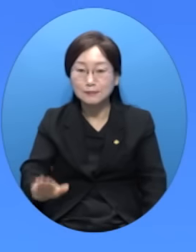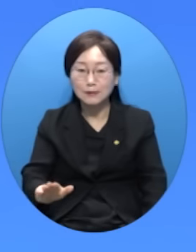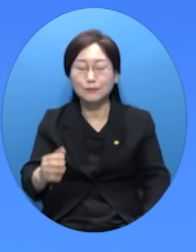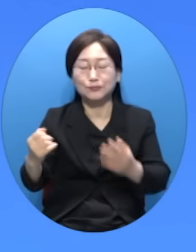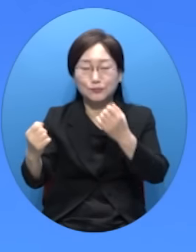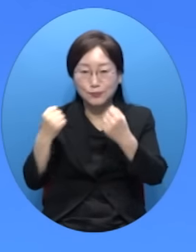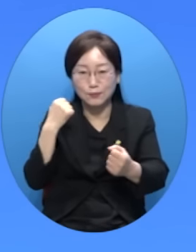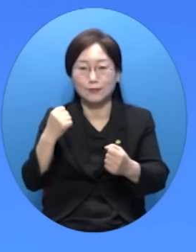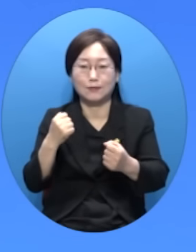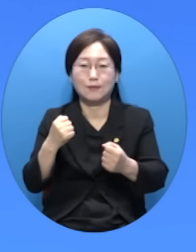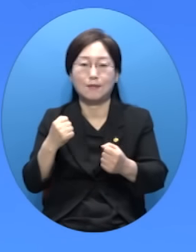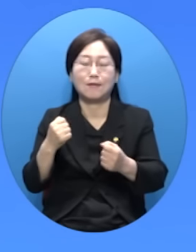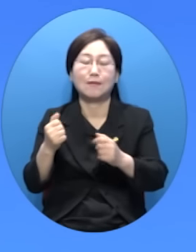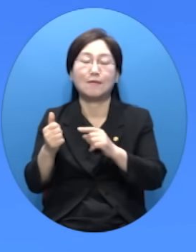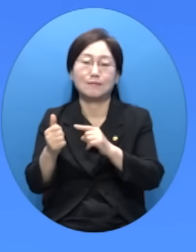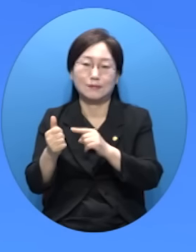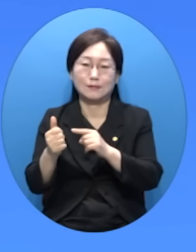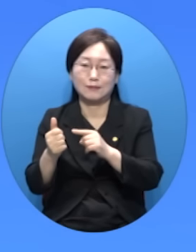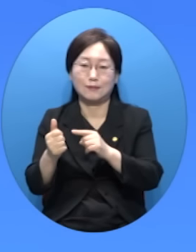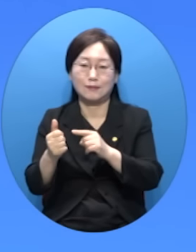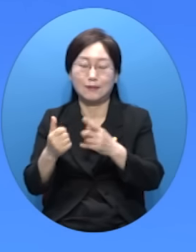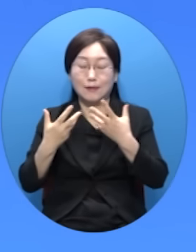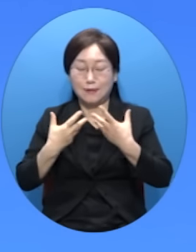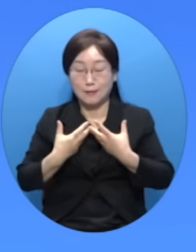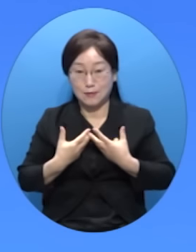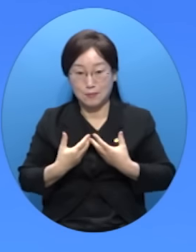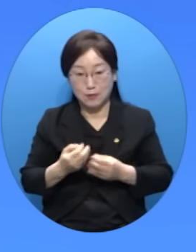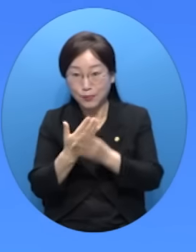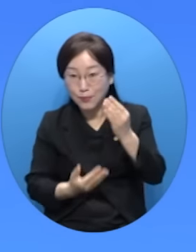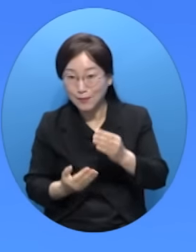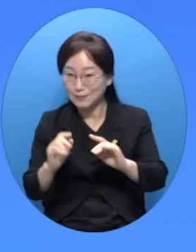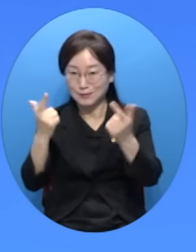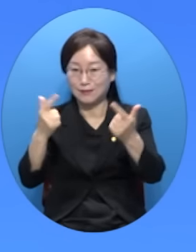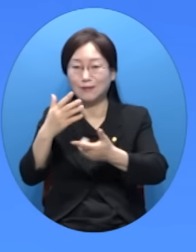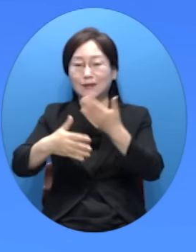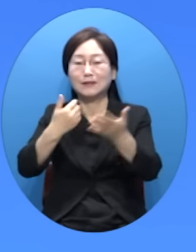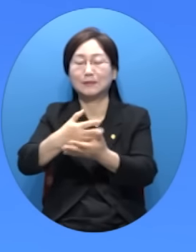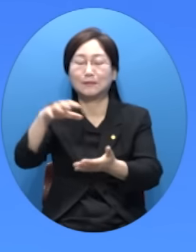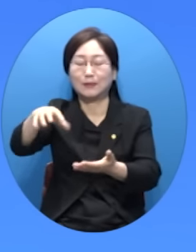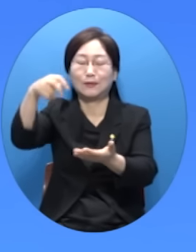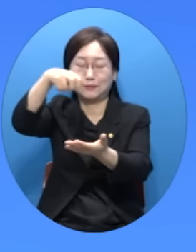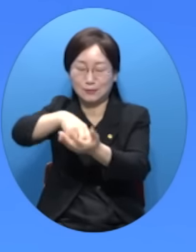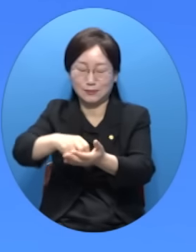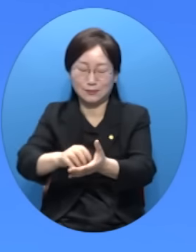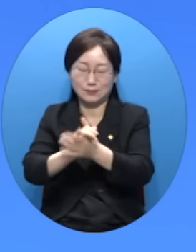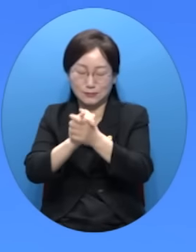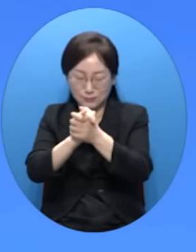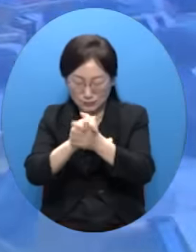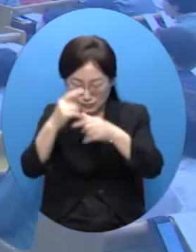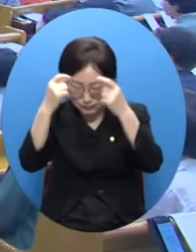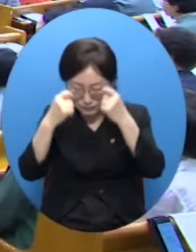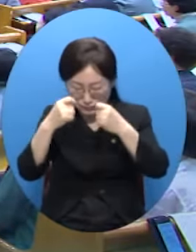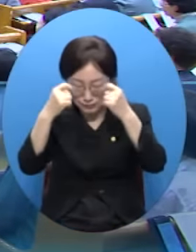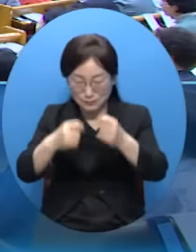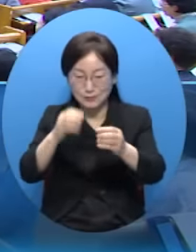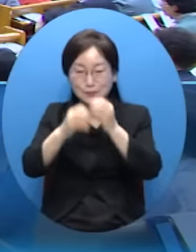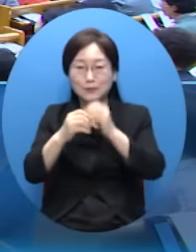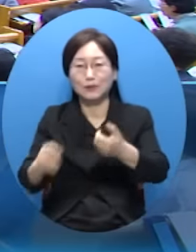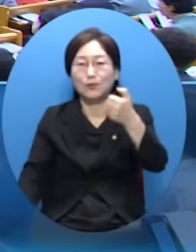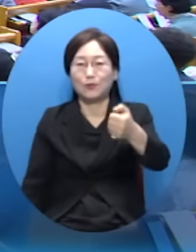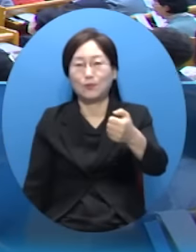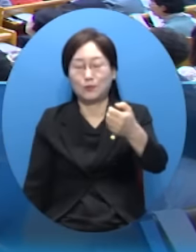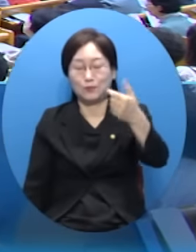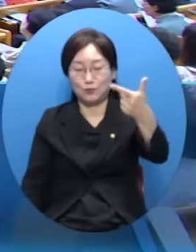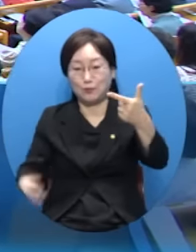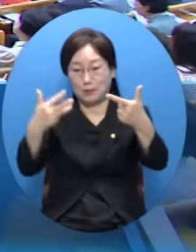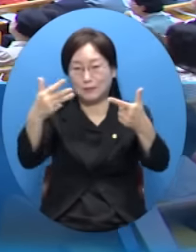때 다시 절망하고 무너진 것이 아니라 하나님께 엎드려 눈물의 기도를 드립니다. 시편 56편 8절에 보면